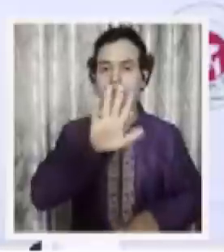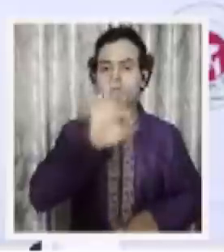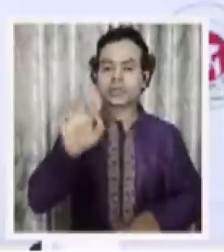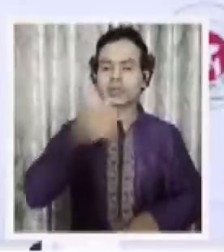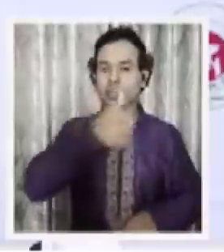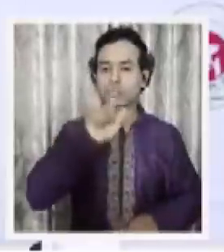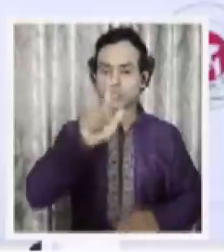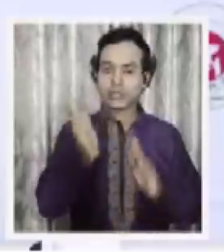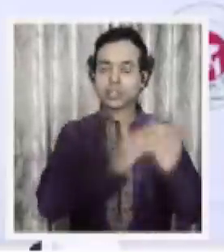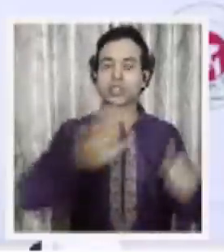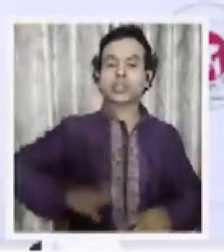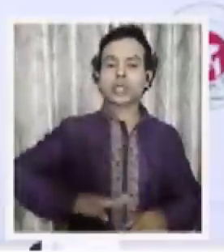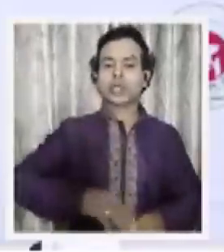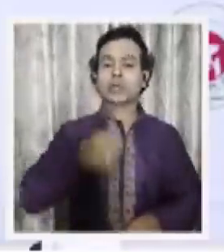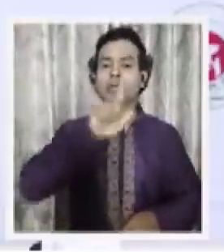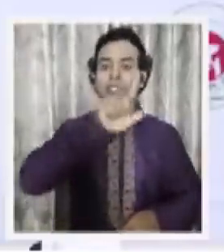সংখ্যা ঢাকা